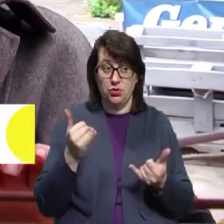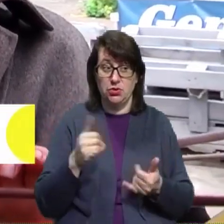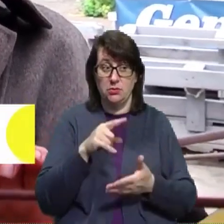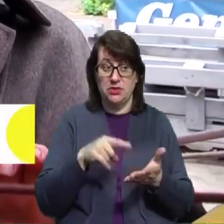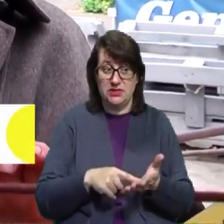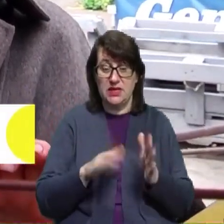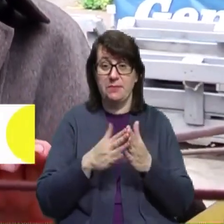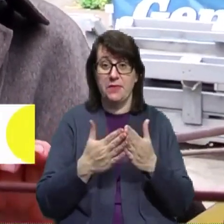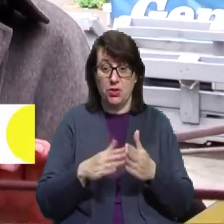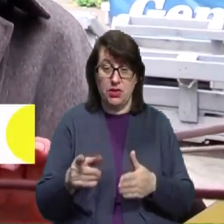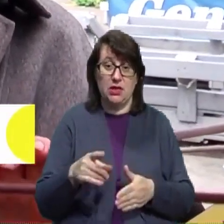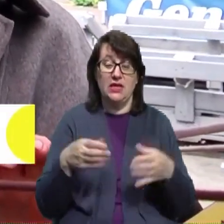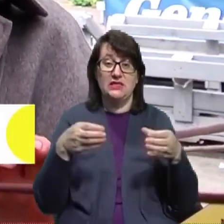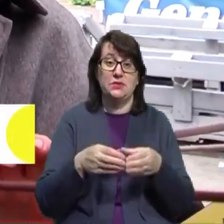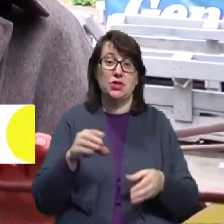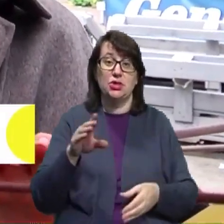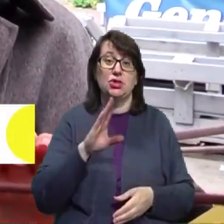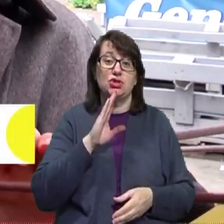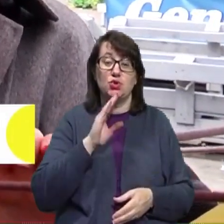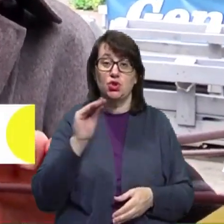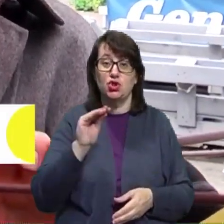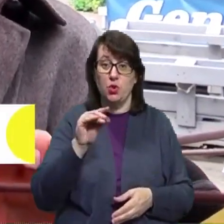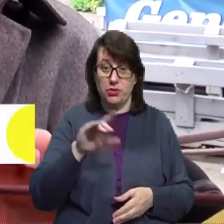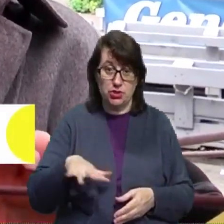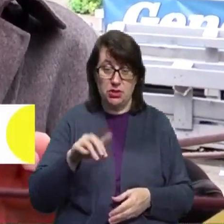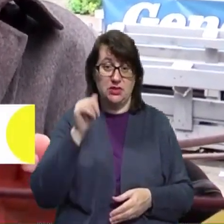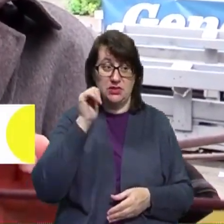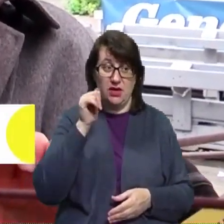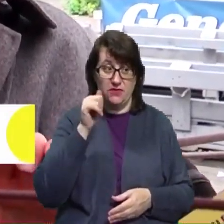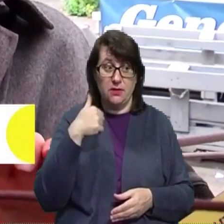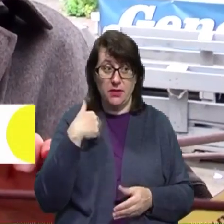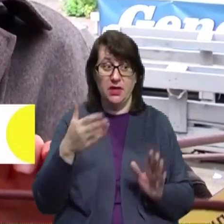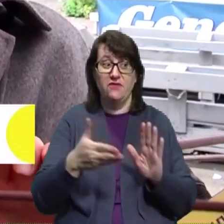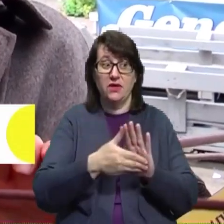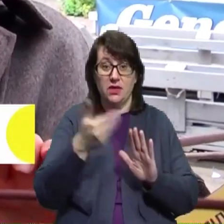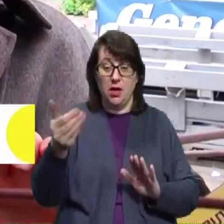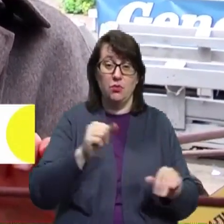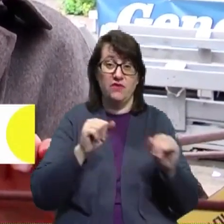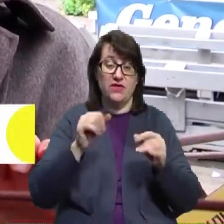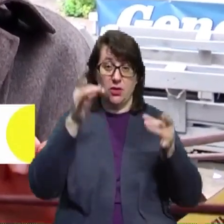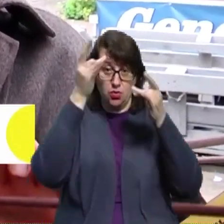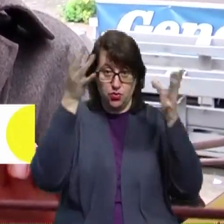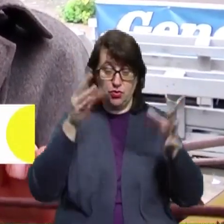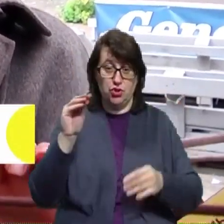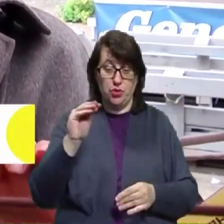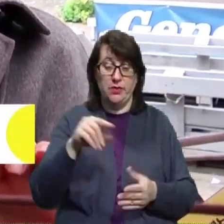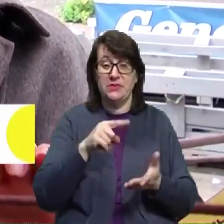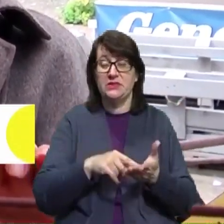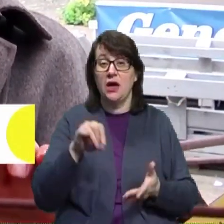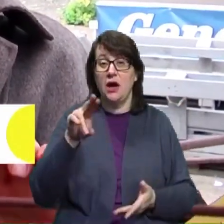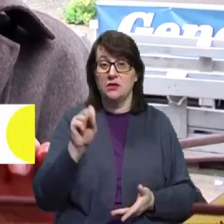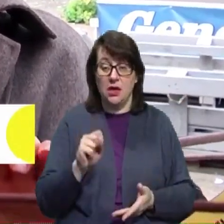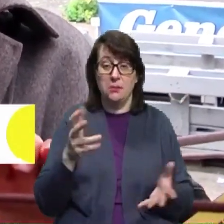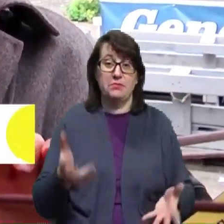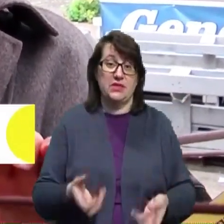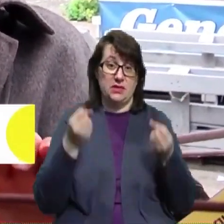бібліотеки, спілка жінок Житомирщини плете сітки. Завтра ми викликаємо управління культури Житомирської міської ради підтримати